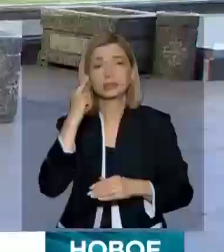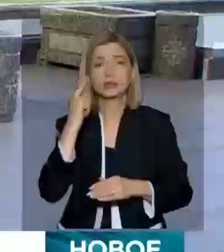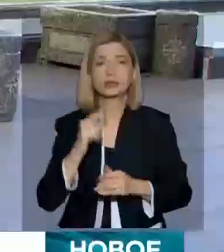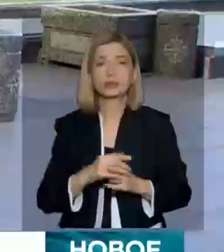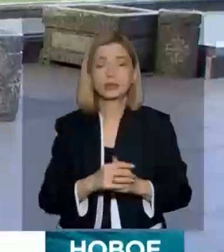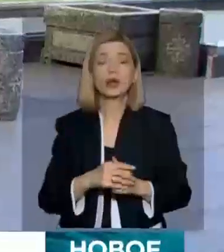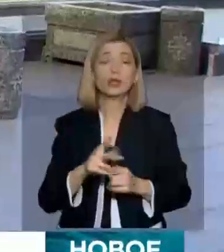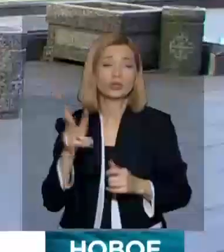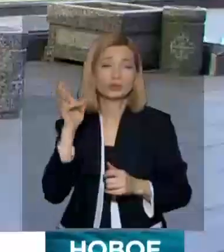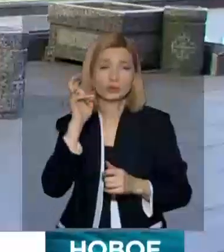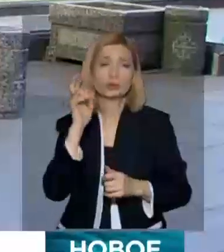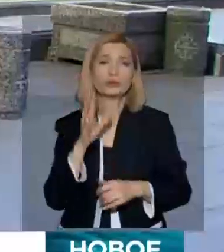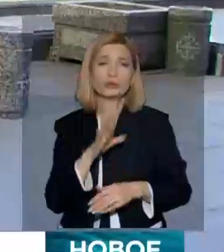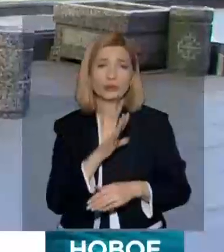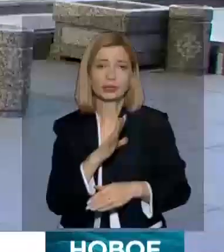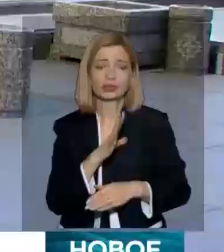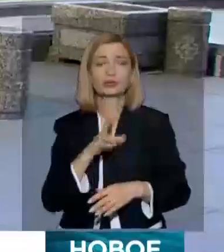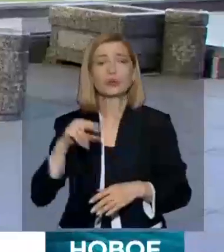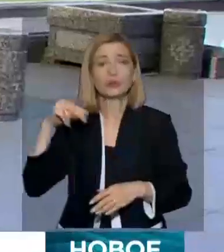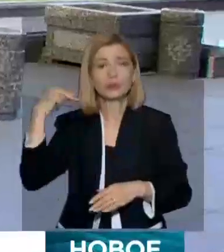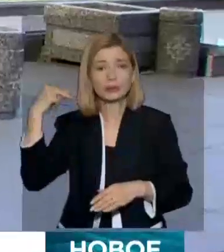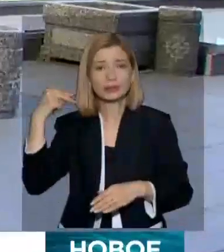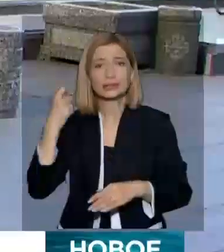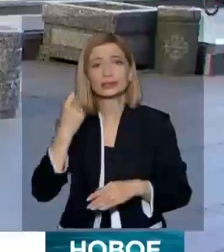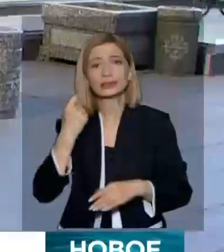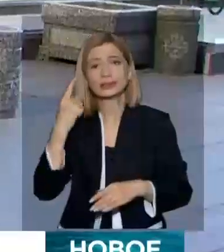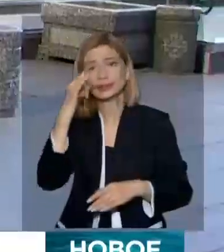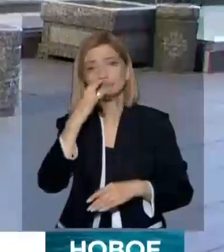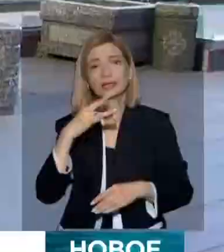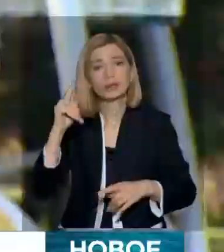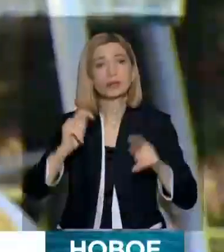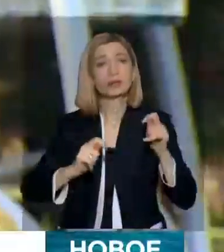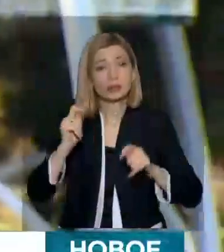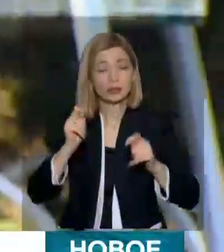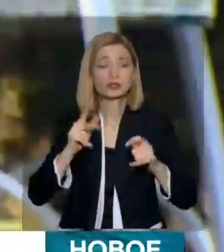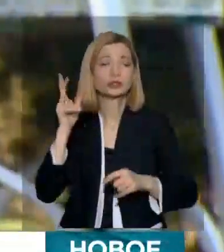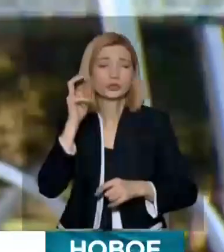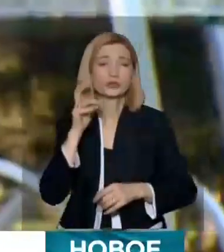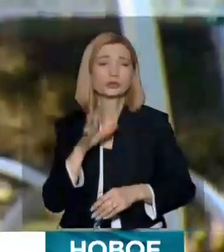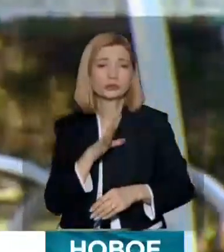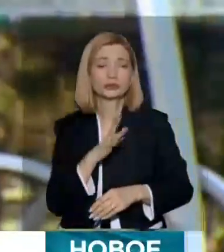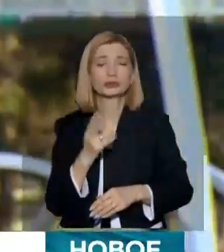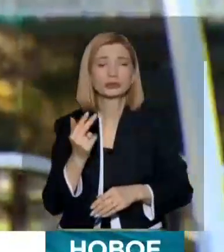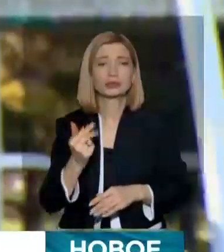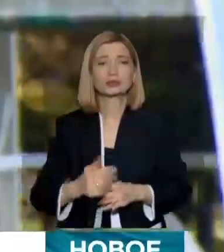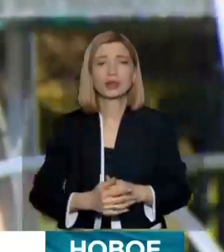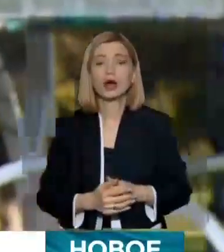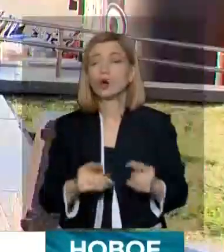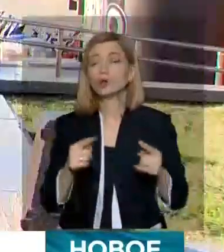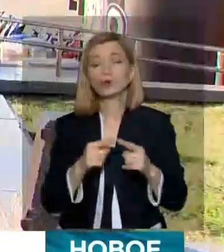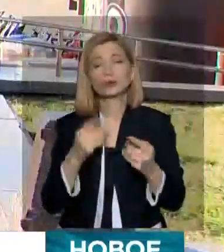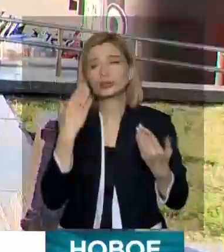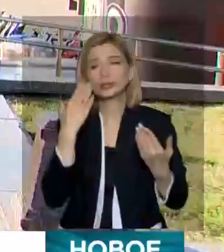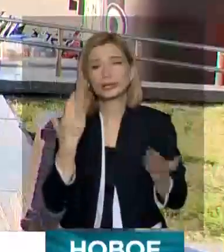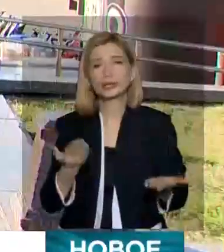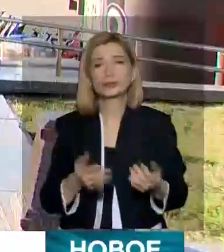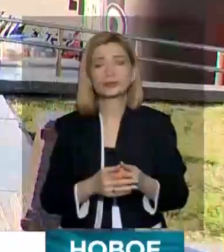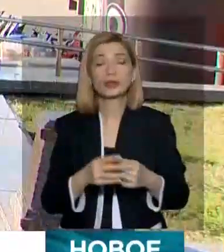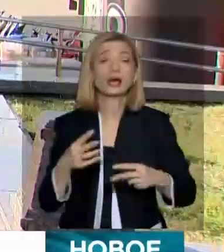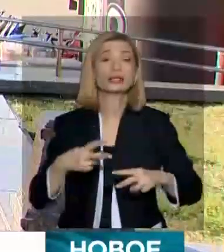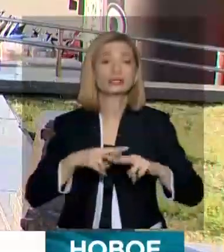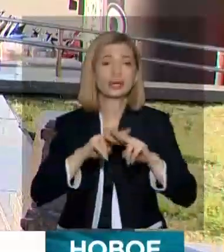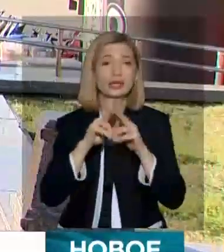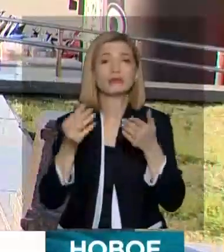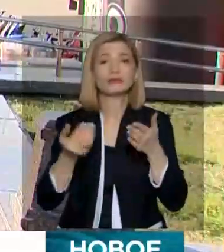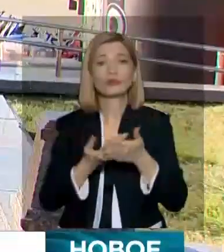что приезжает президент с 11 стран. Вот только это, но только точно не знаем. Астана вновь